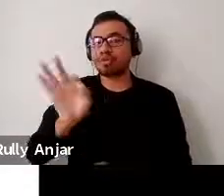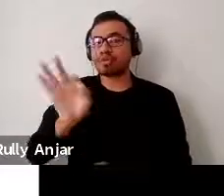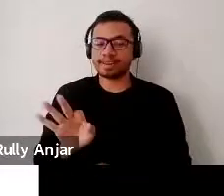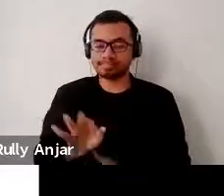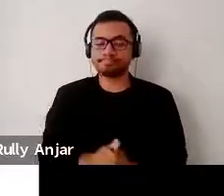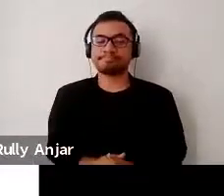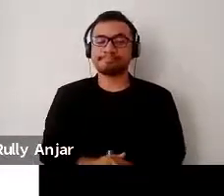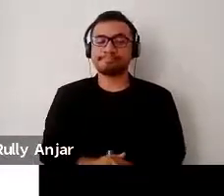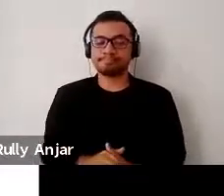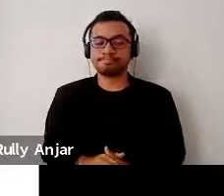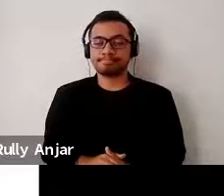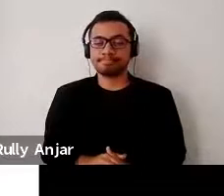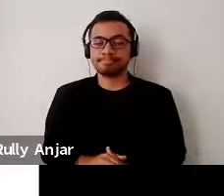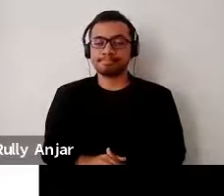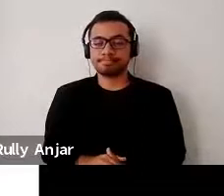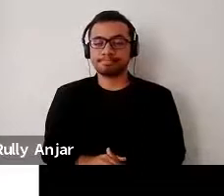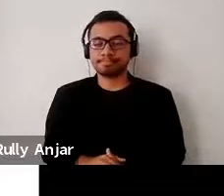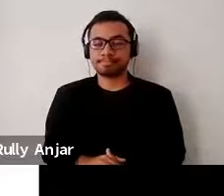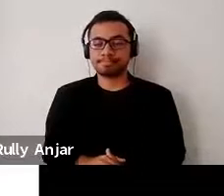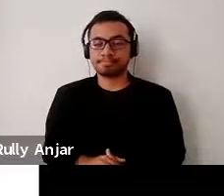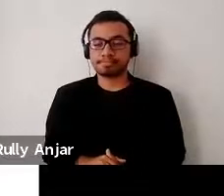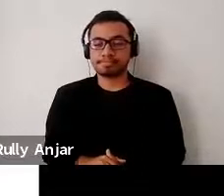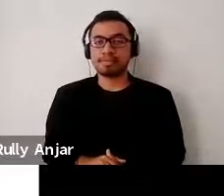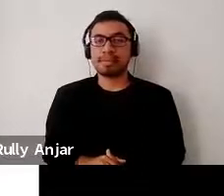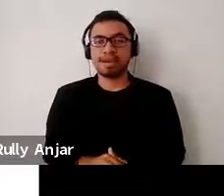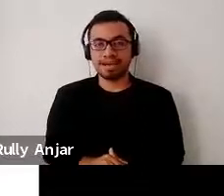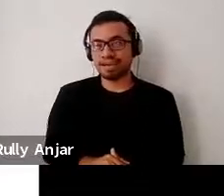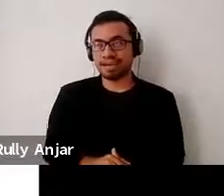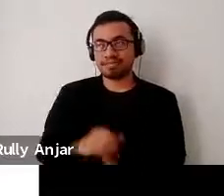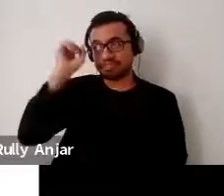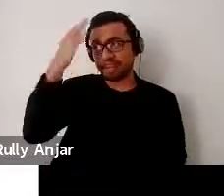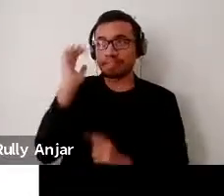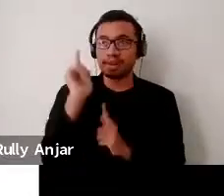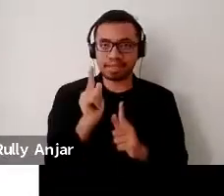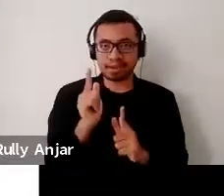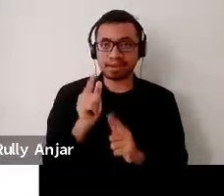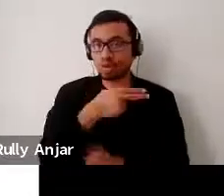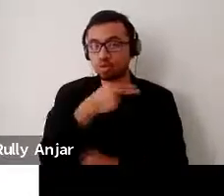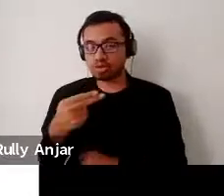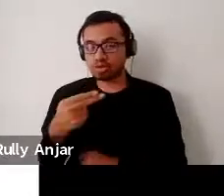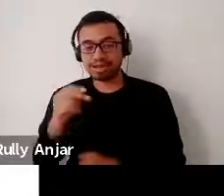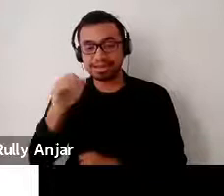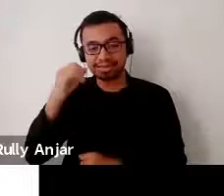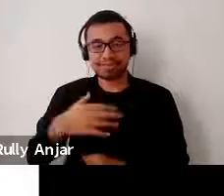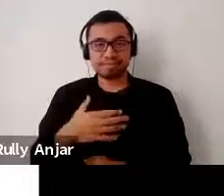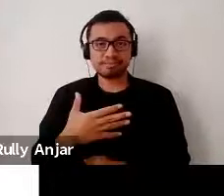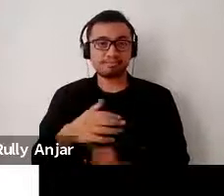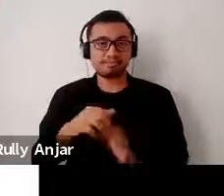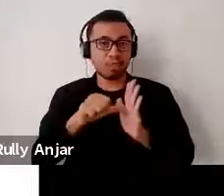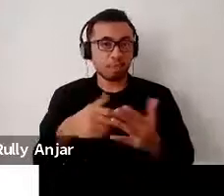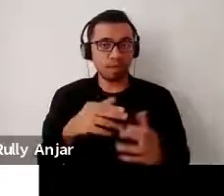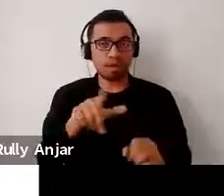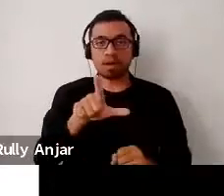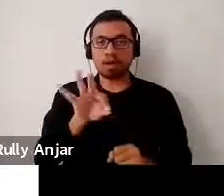30%. Dan peran militer di Indonesia itu sifatnya logistik, sehingga gugus tugas COVID-19